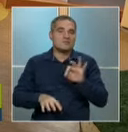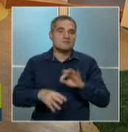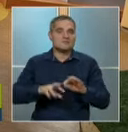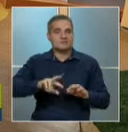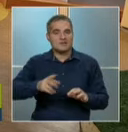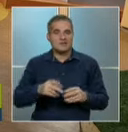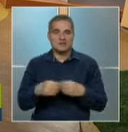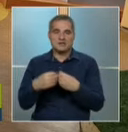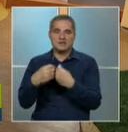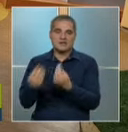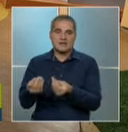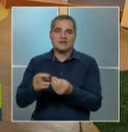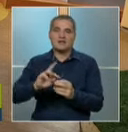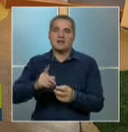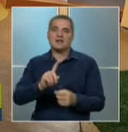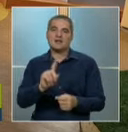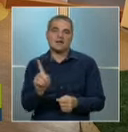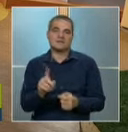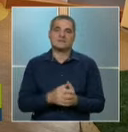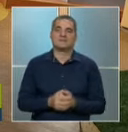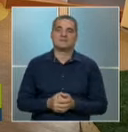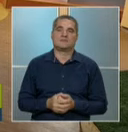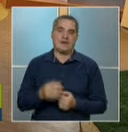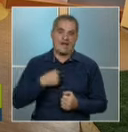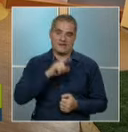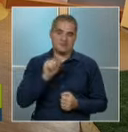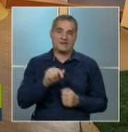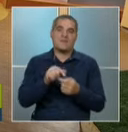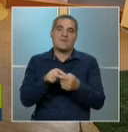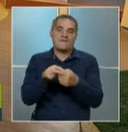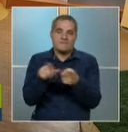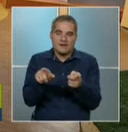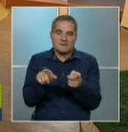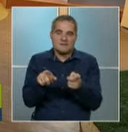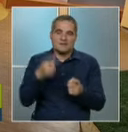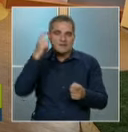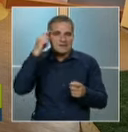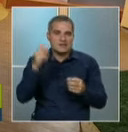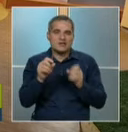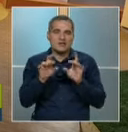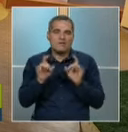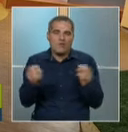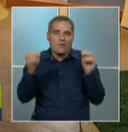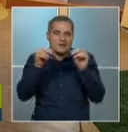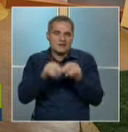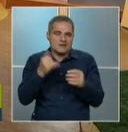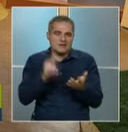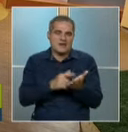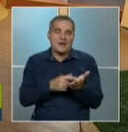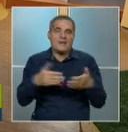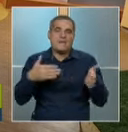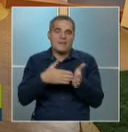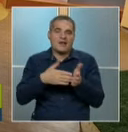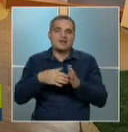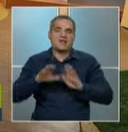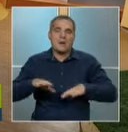да достигне до там или не. Аз ви питам вас. Смятате ли, че синтезираната информация пречи на малките